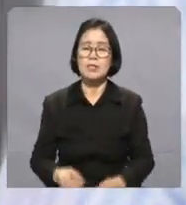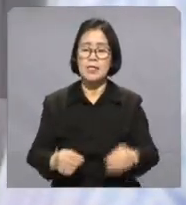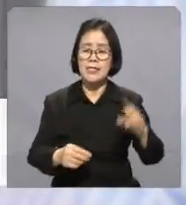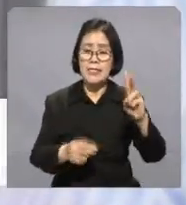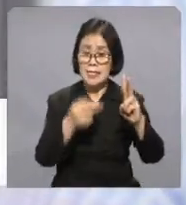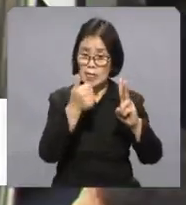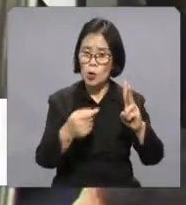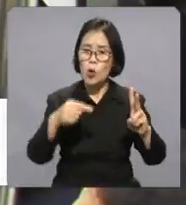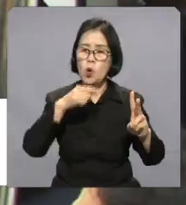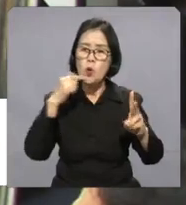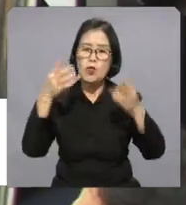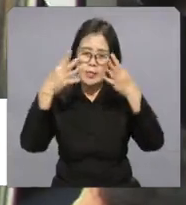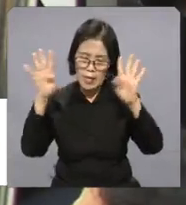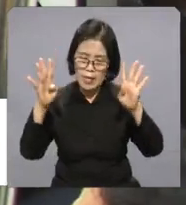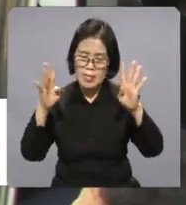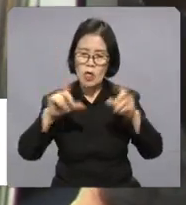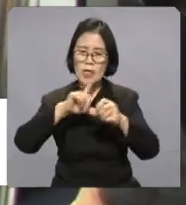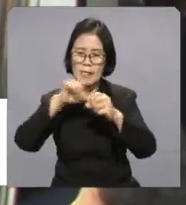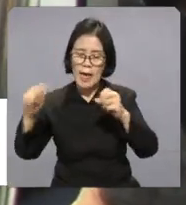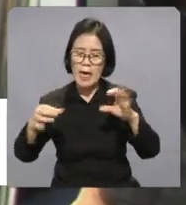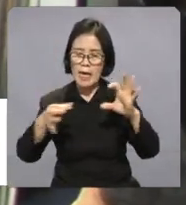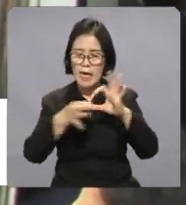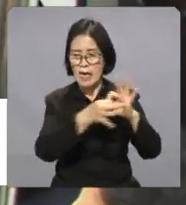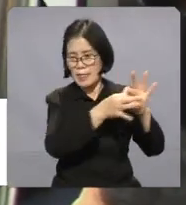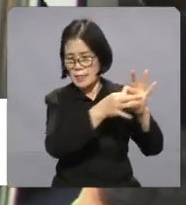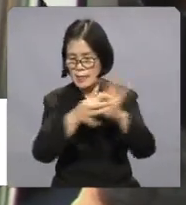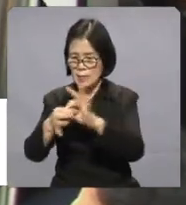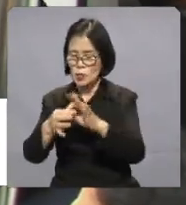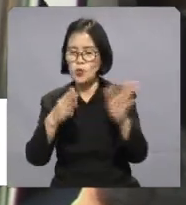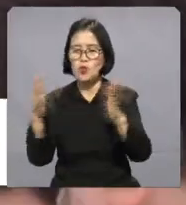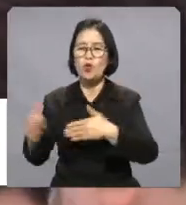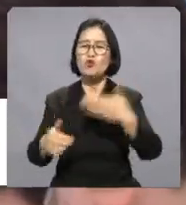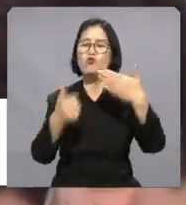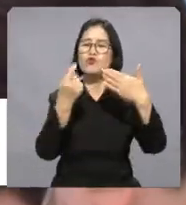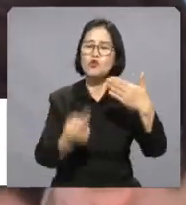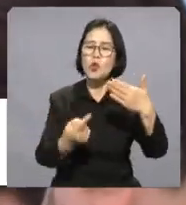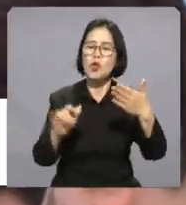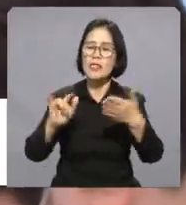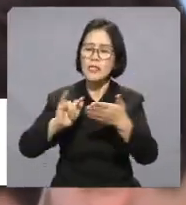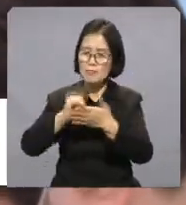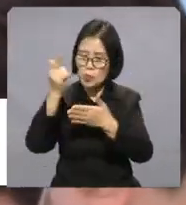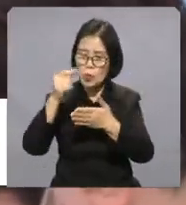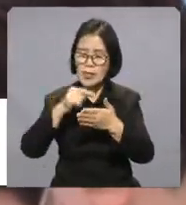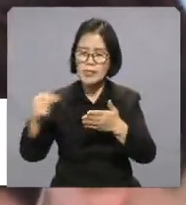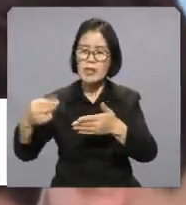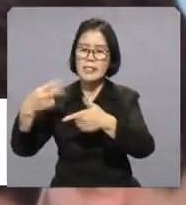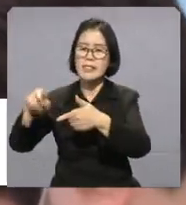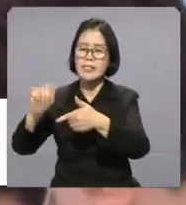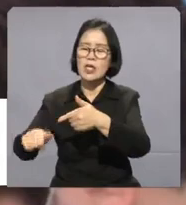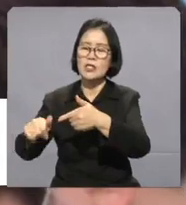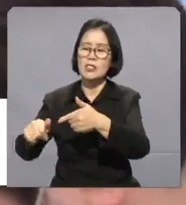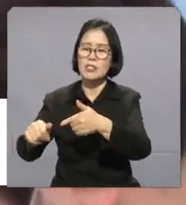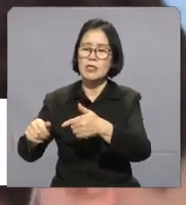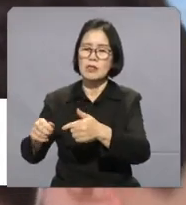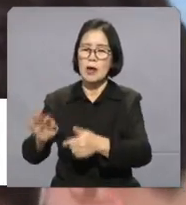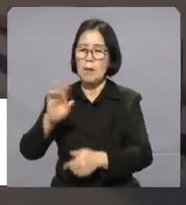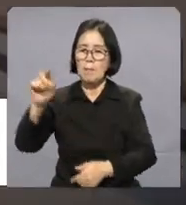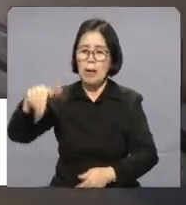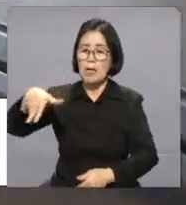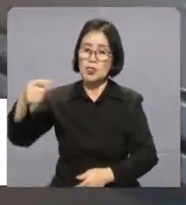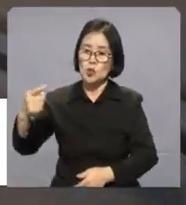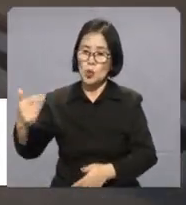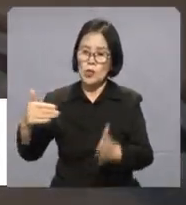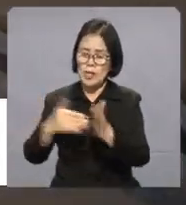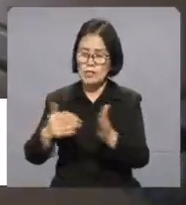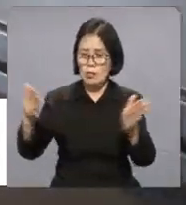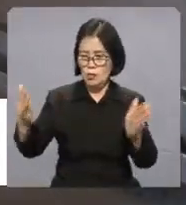2호선 홍대 입구역에서 계양 테크노밸리까지 있는 노선과 서울 9호선 김포공항역에서 인천 1호선 박촌역까지 연결한